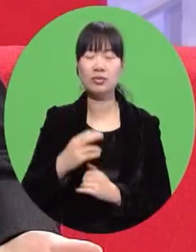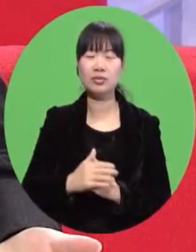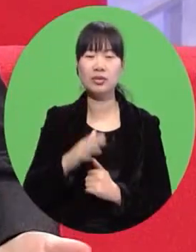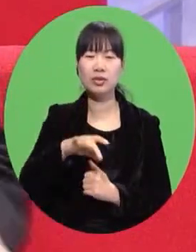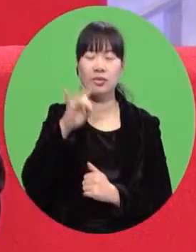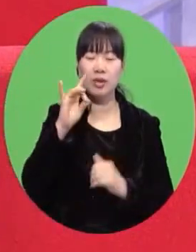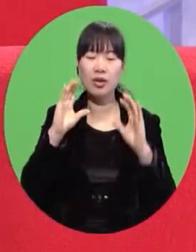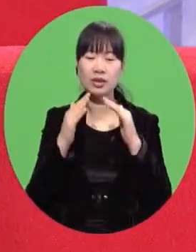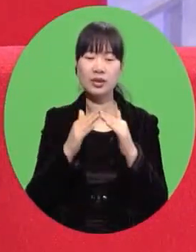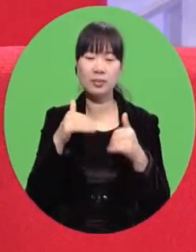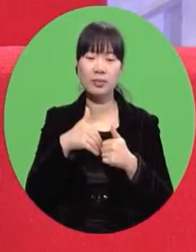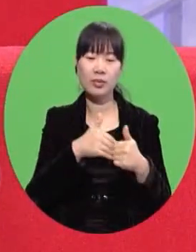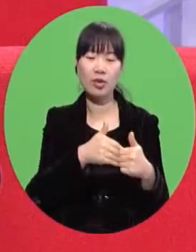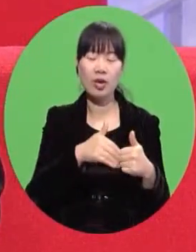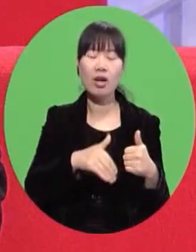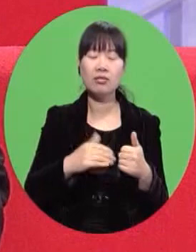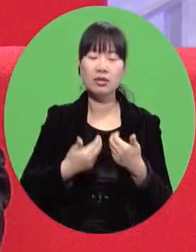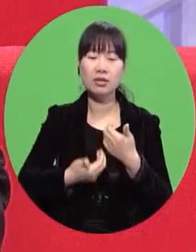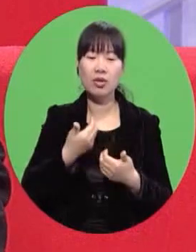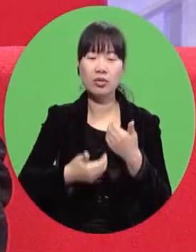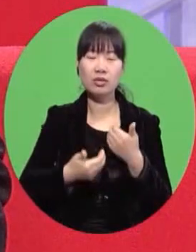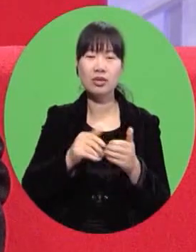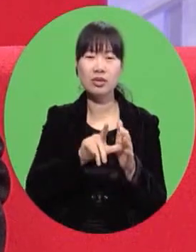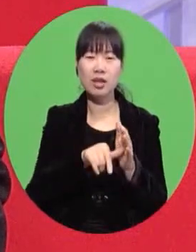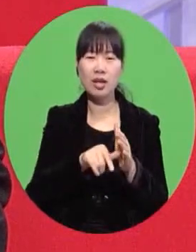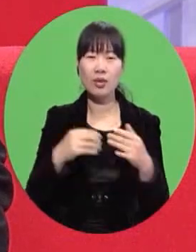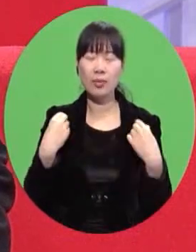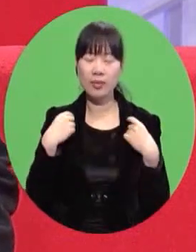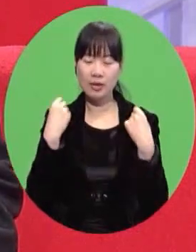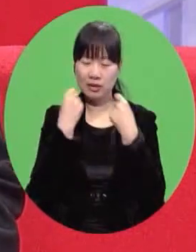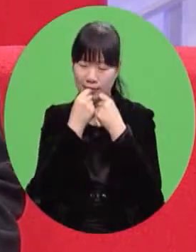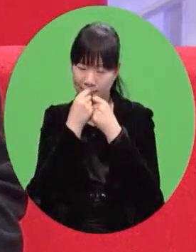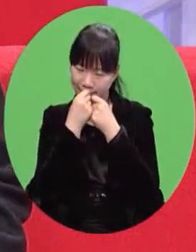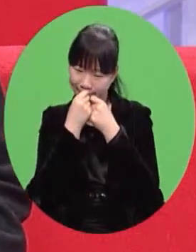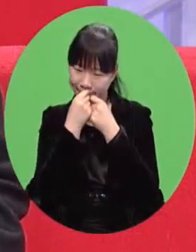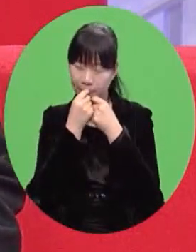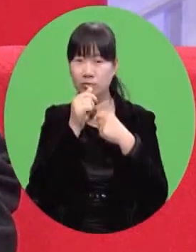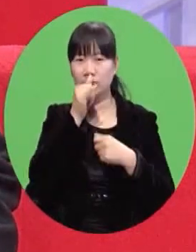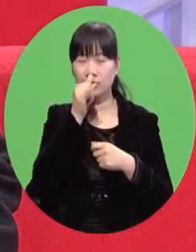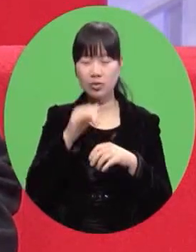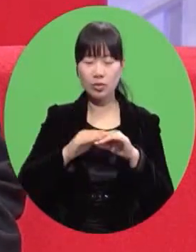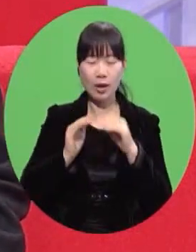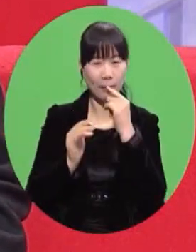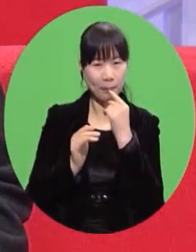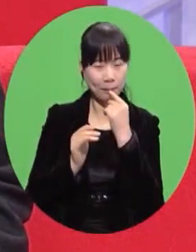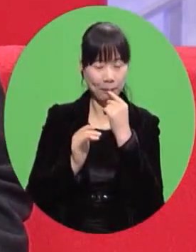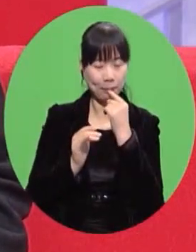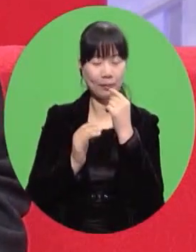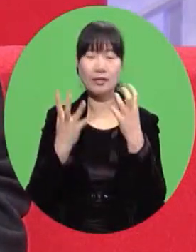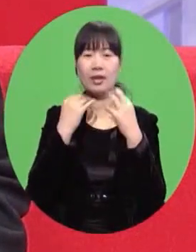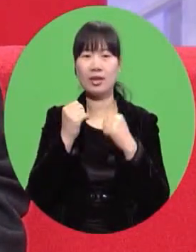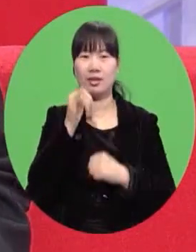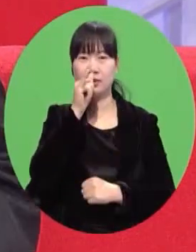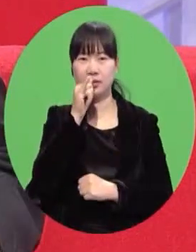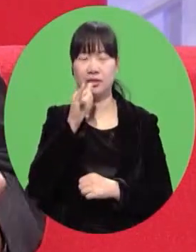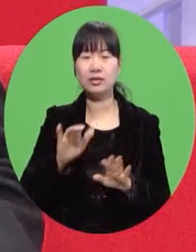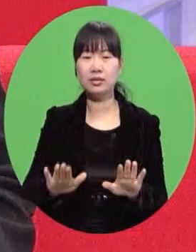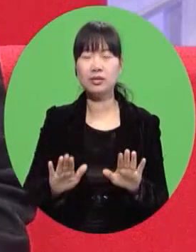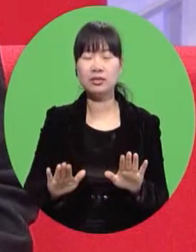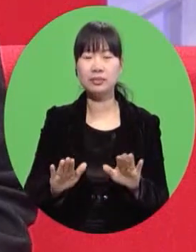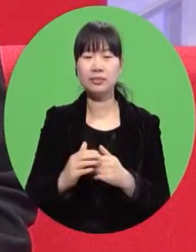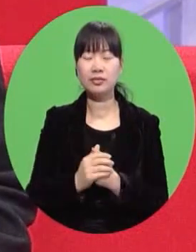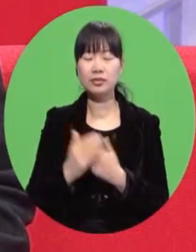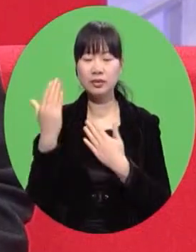이제 어린이집 보내면 아이들이 적응이 안 됐을 때 옷깃을 이렇게 입에 물고 있는 아이들도 네. 많고요. 손가락 빠는 애들 네. 많거든요. 이런 것들은 이제